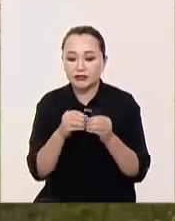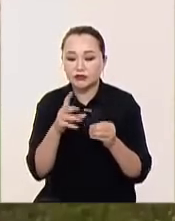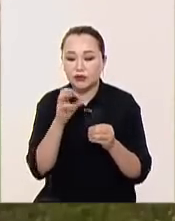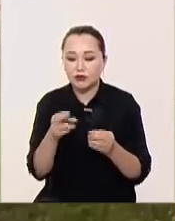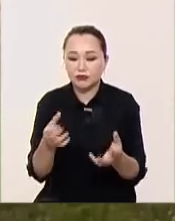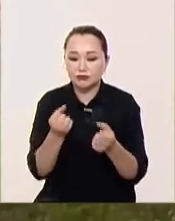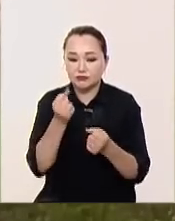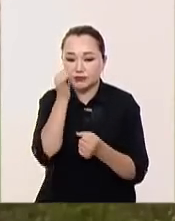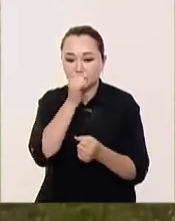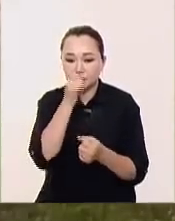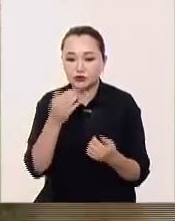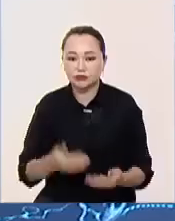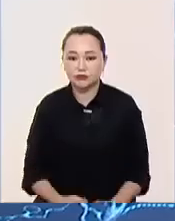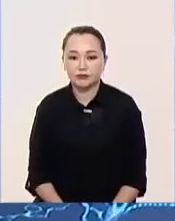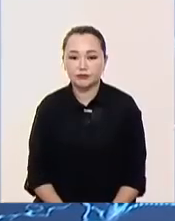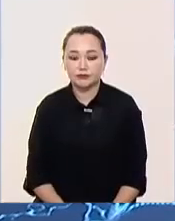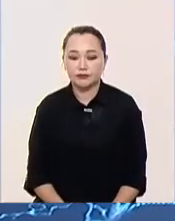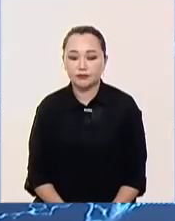алмай телміріп отыр.